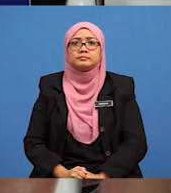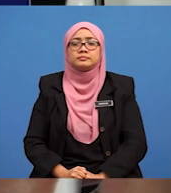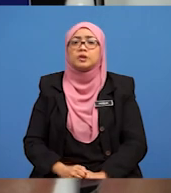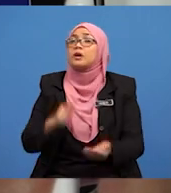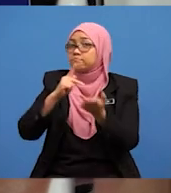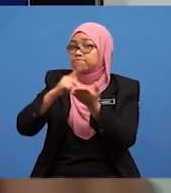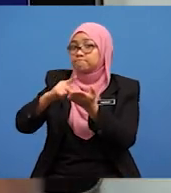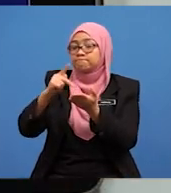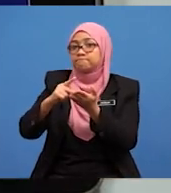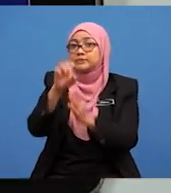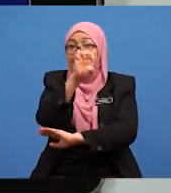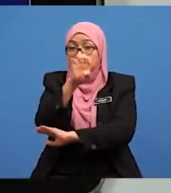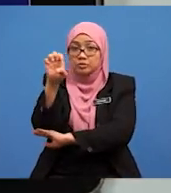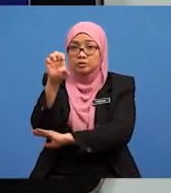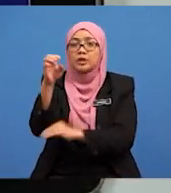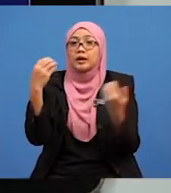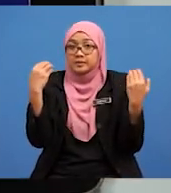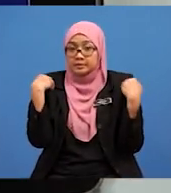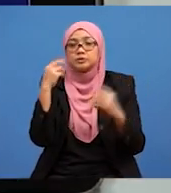bilangan elektron di petala adalah 2.